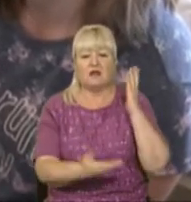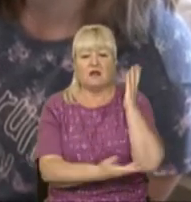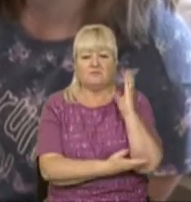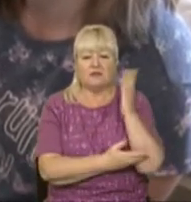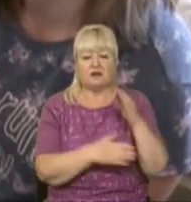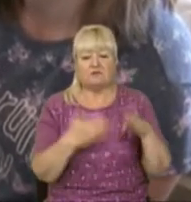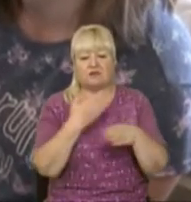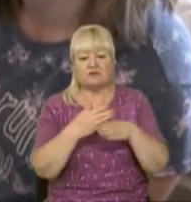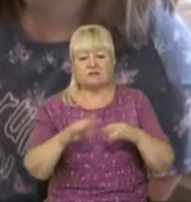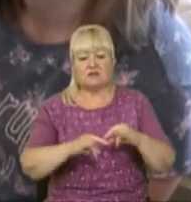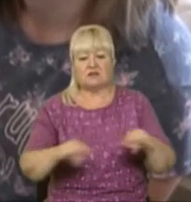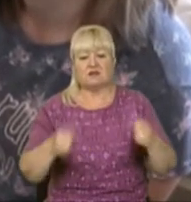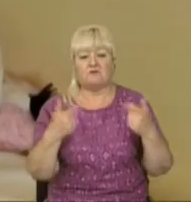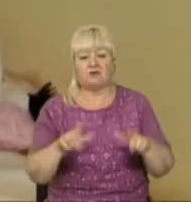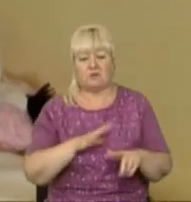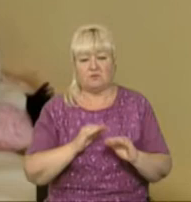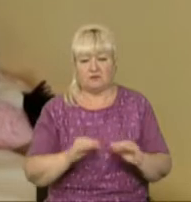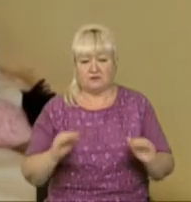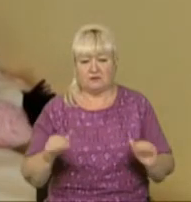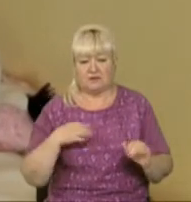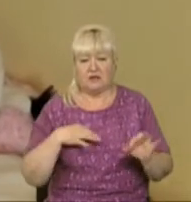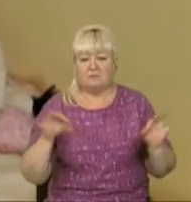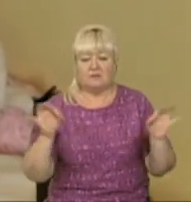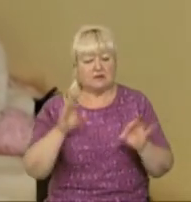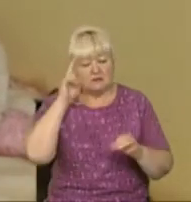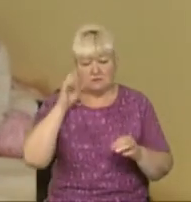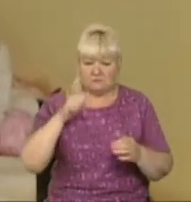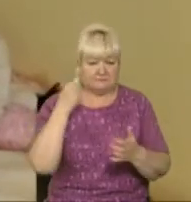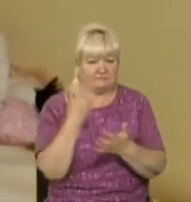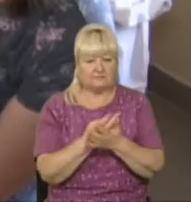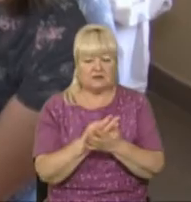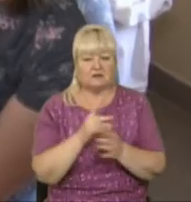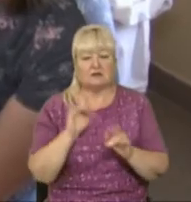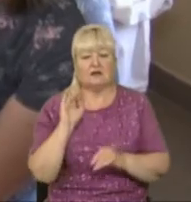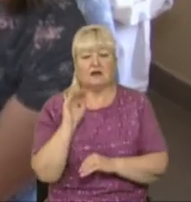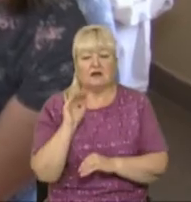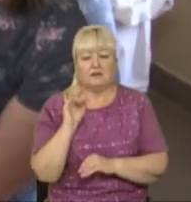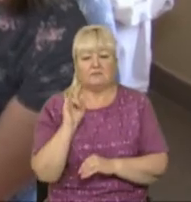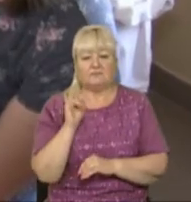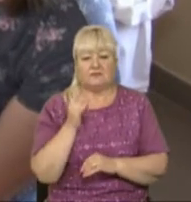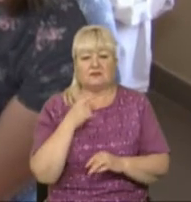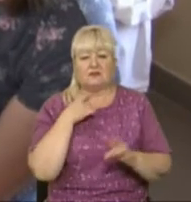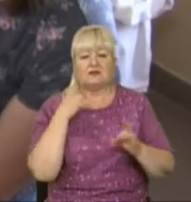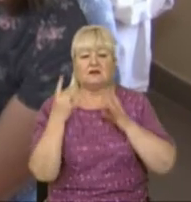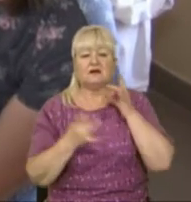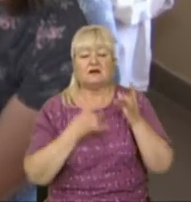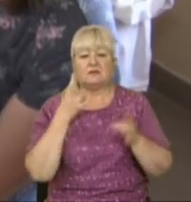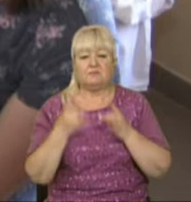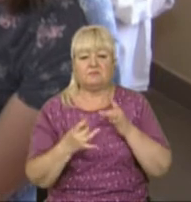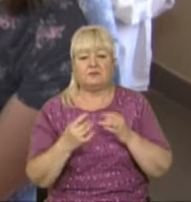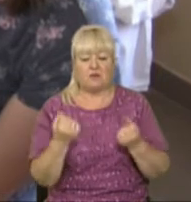частину лавки, де були діти. Вона відразу втратила свідомість, дитина хрипіла, і в машині ми як їхали,